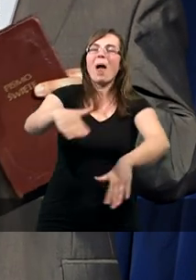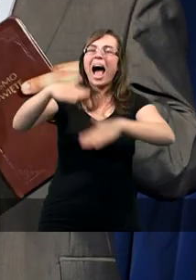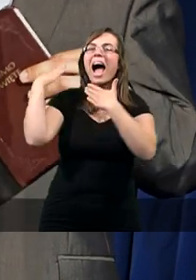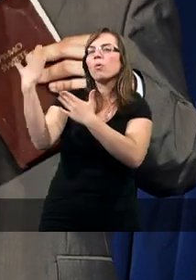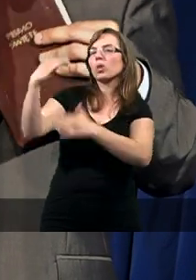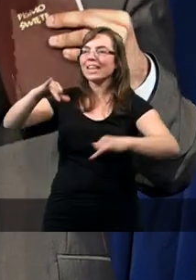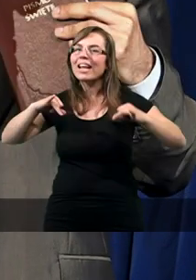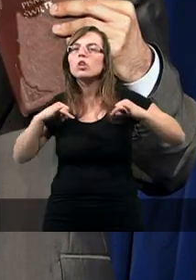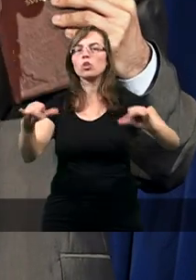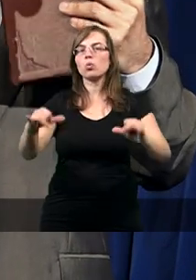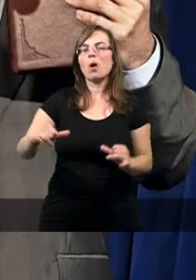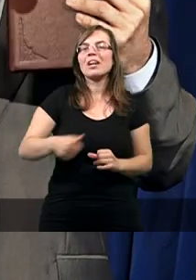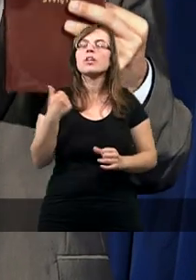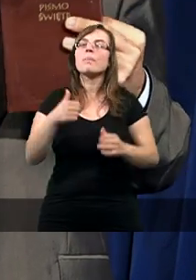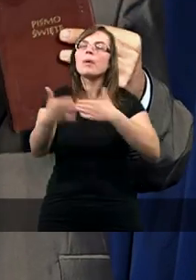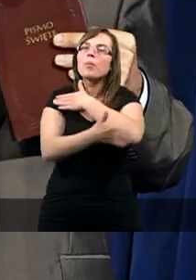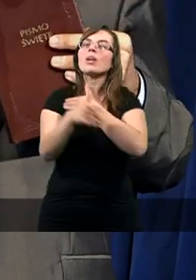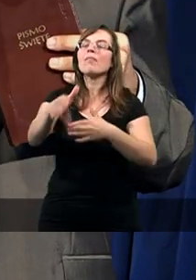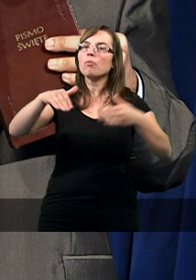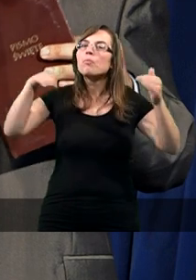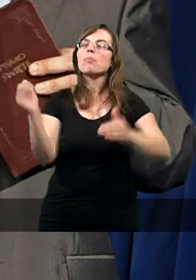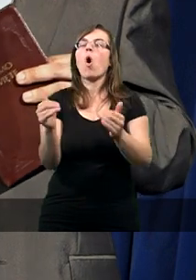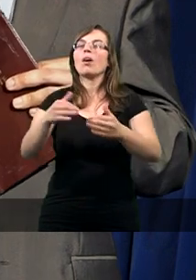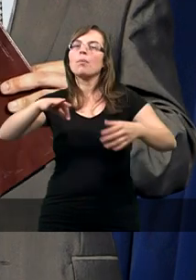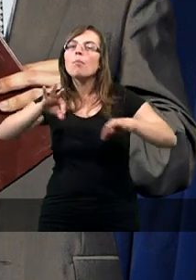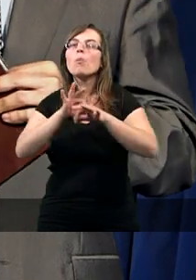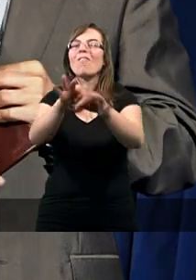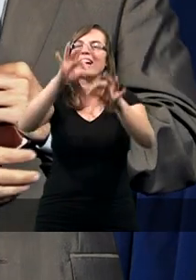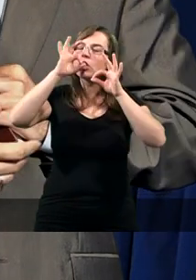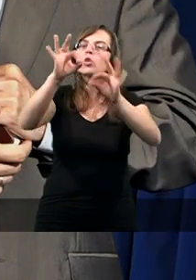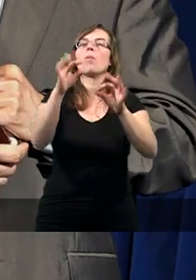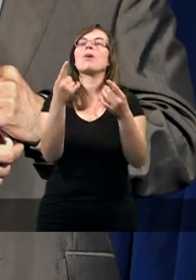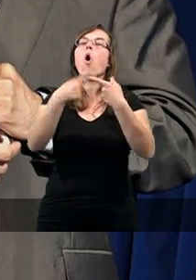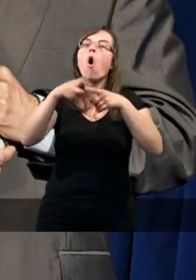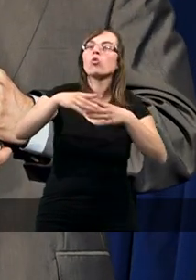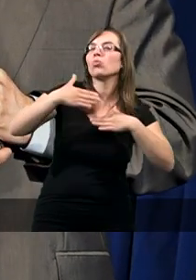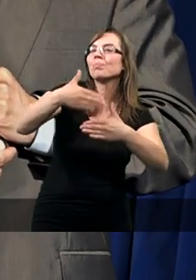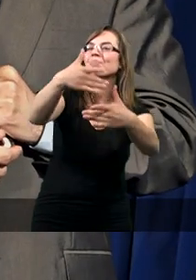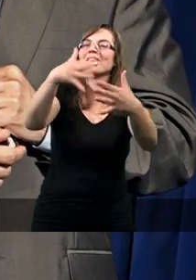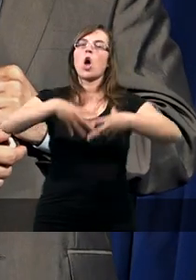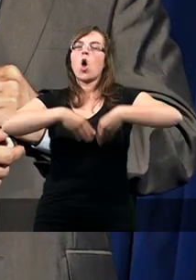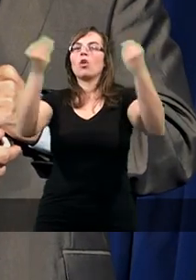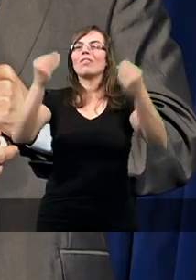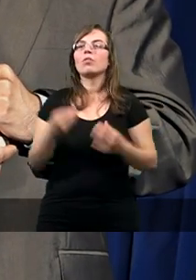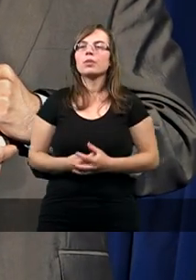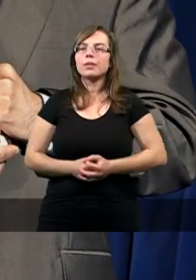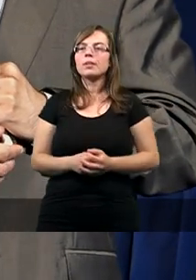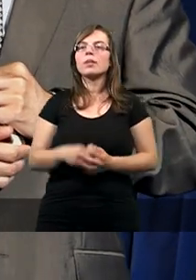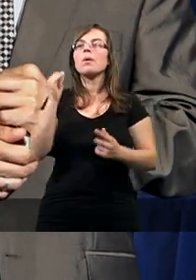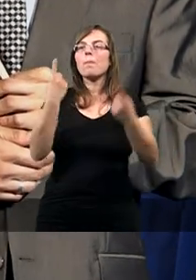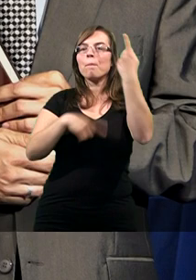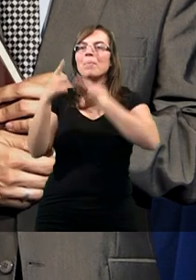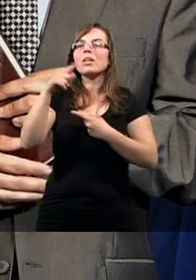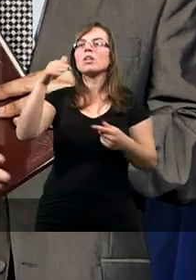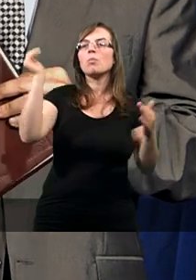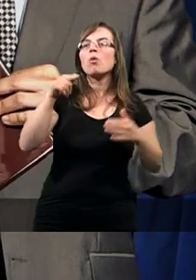i siłę, tak aby na podstawie swojego doświadczenia poprowadzić w przód Kościół. You could bring the angel Gabriel and he couldn't fulfill it.